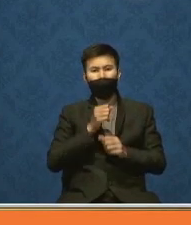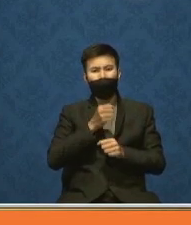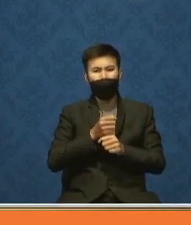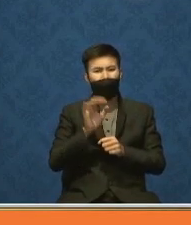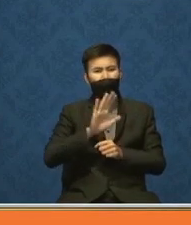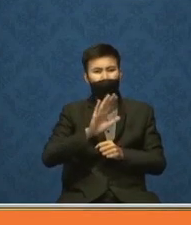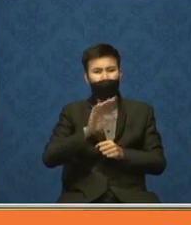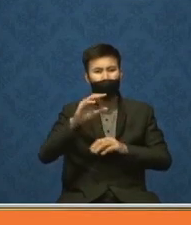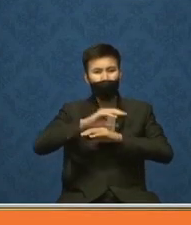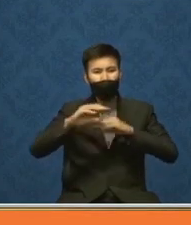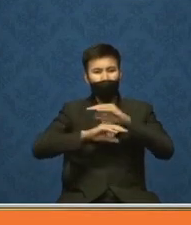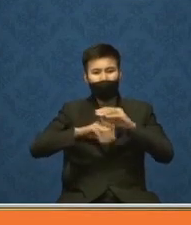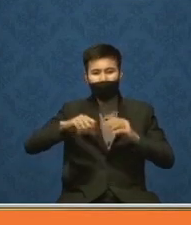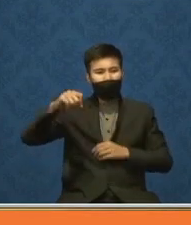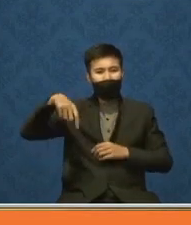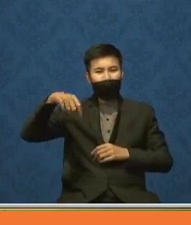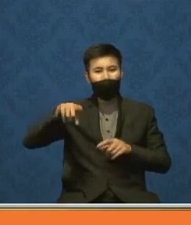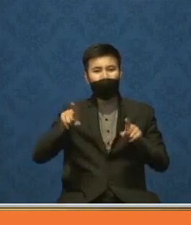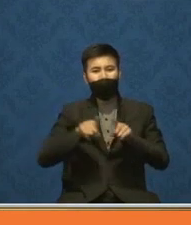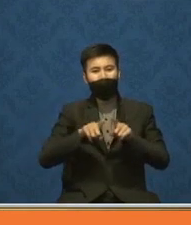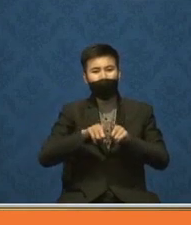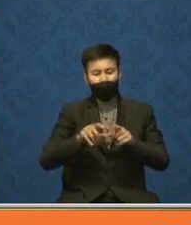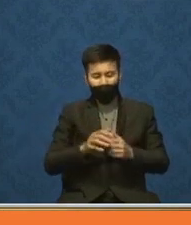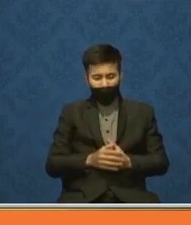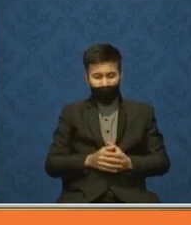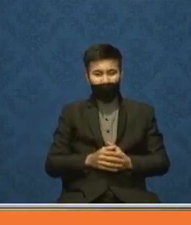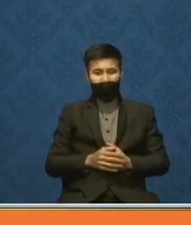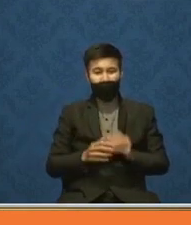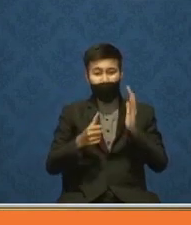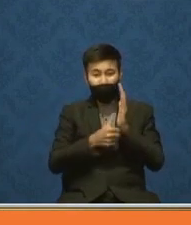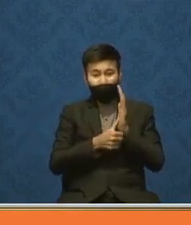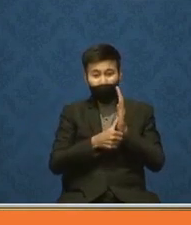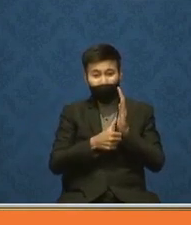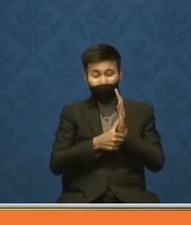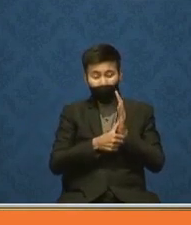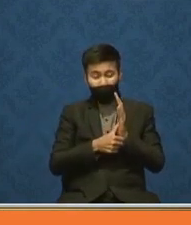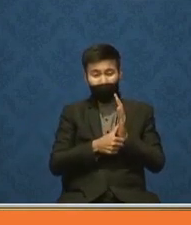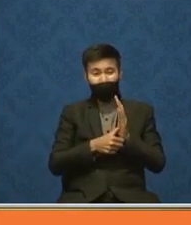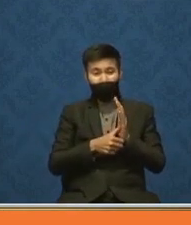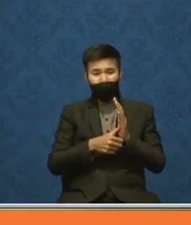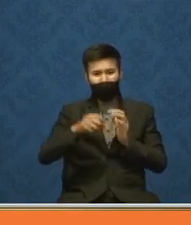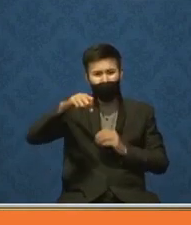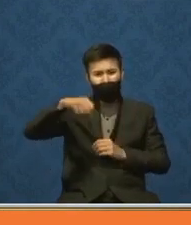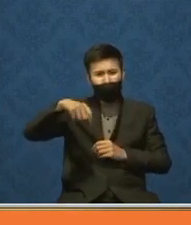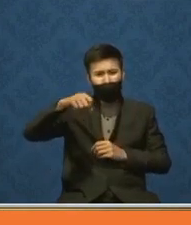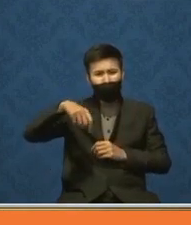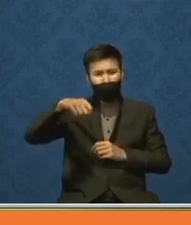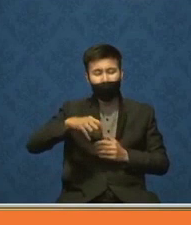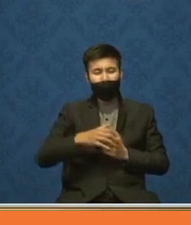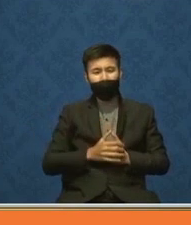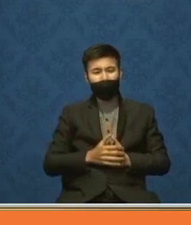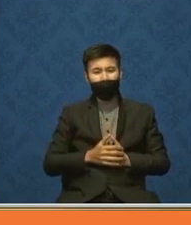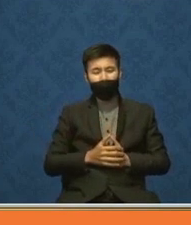อนของราชการส่วนกลางครับคือเลิกใช้ภาษีของประชาชนเนี่ยให้กลายเป็นงบผู้รับเหมาครับแล้วละเลยซ่อมแซมโครงสร้างเดิมที่มี